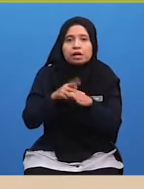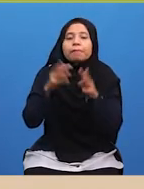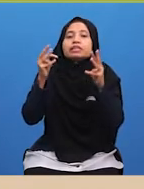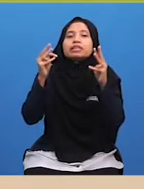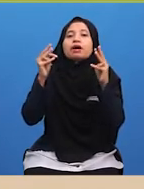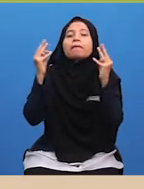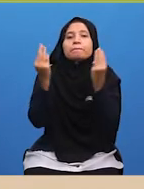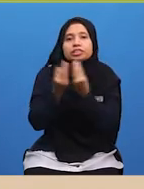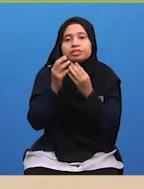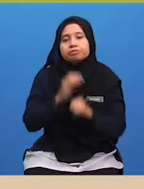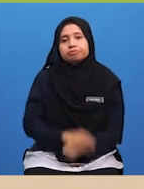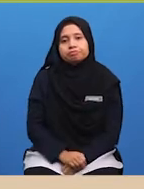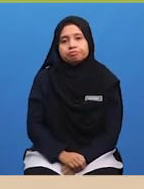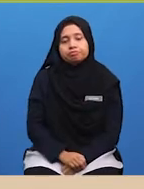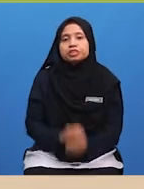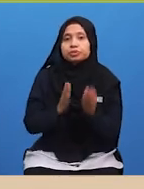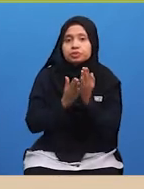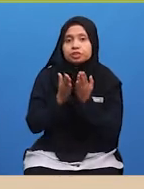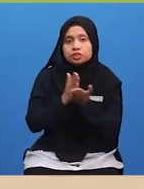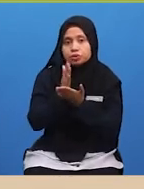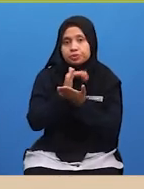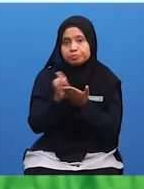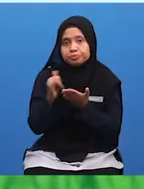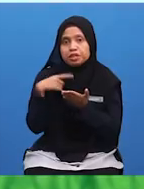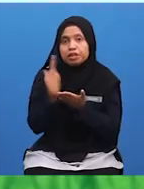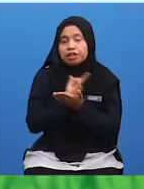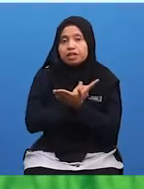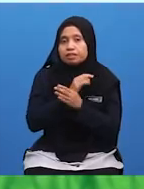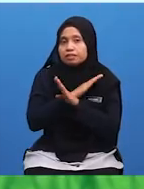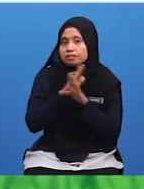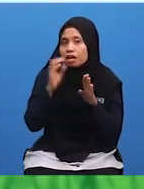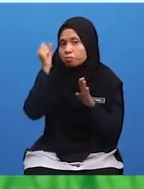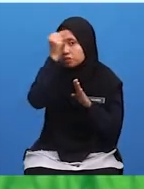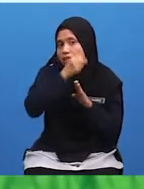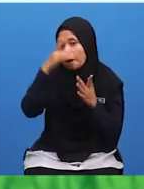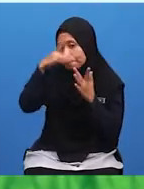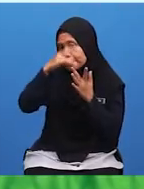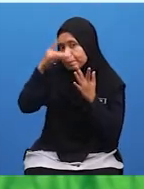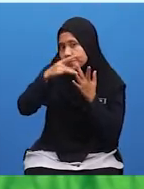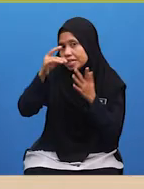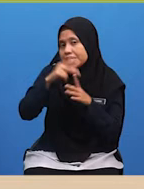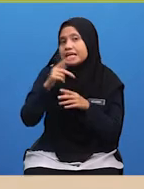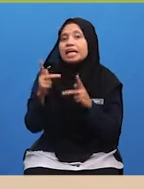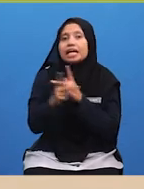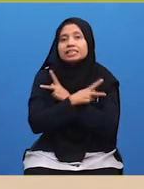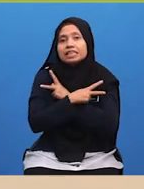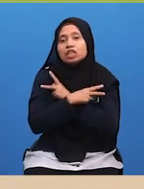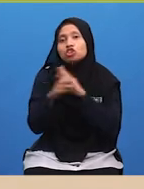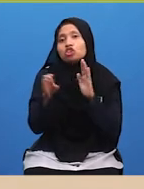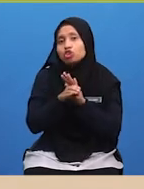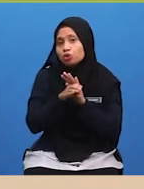masyarakat. Seterusnya, kita tidak bersikap pilih kasih.